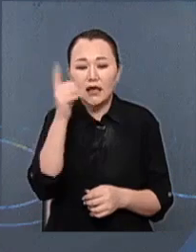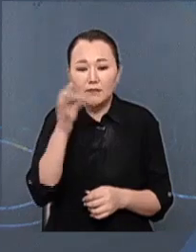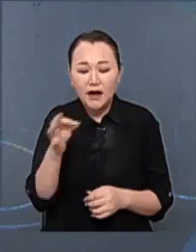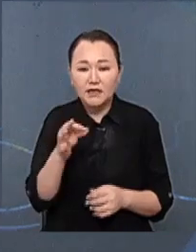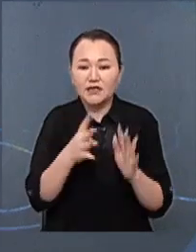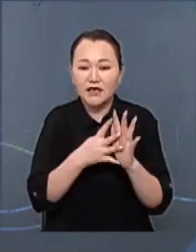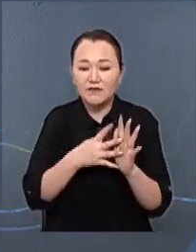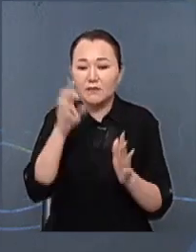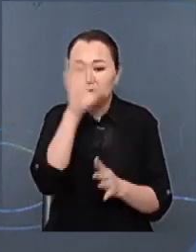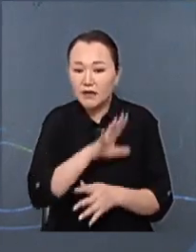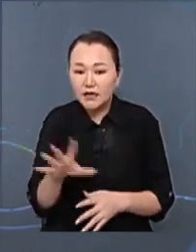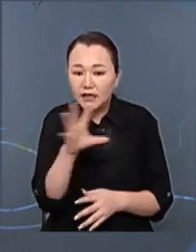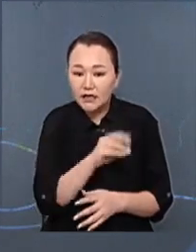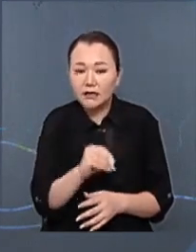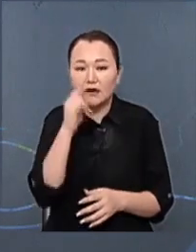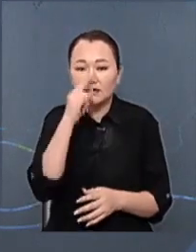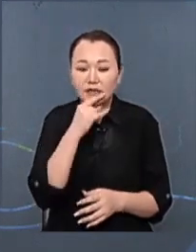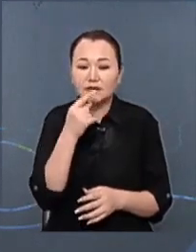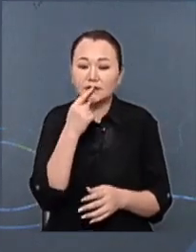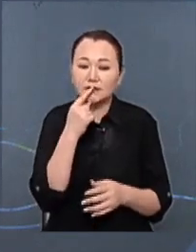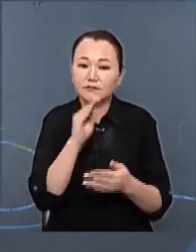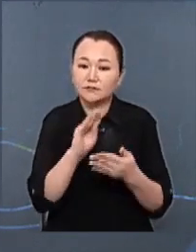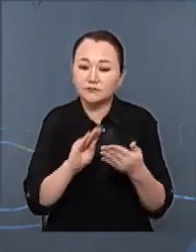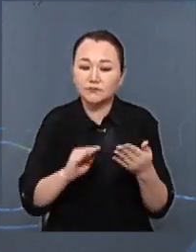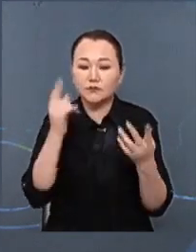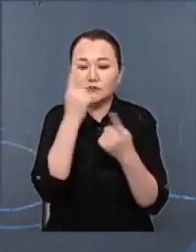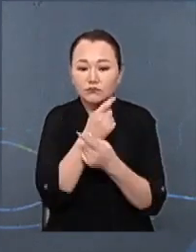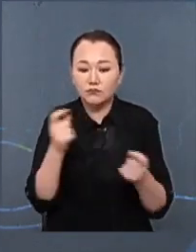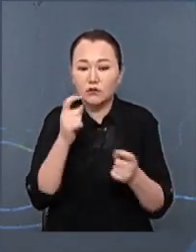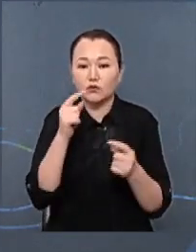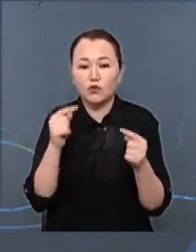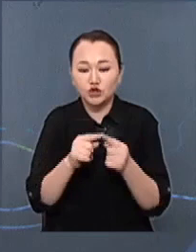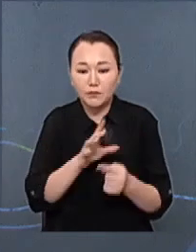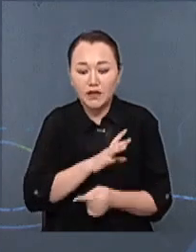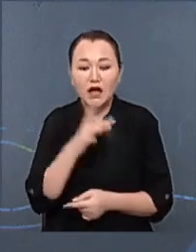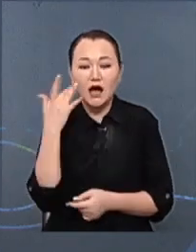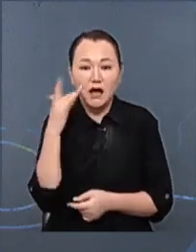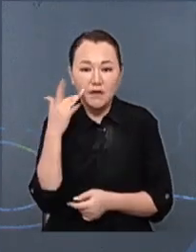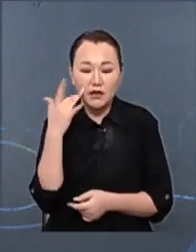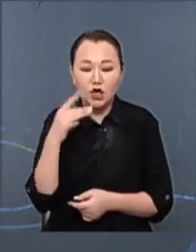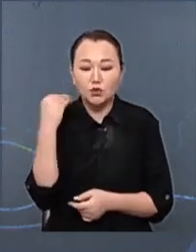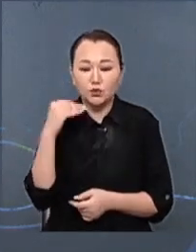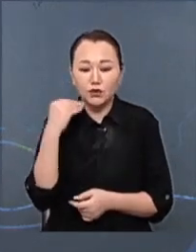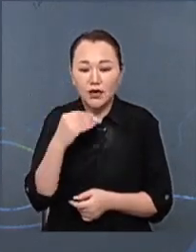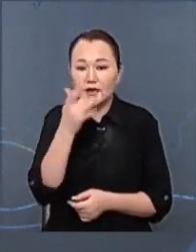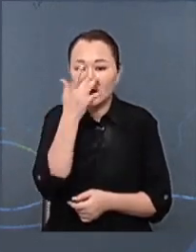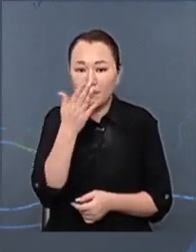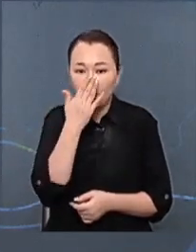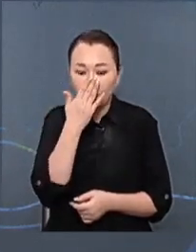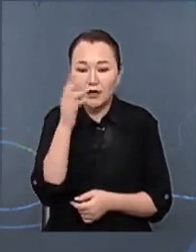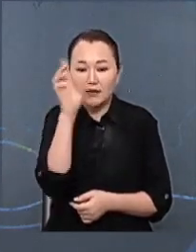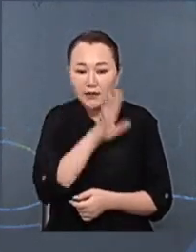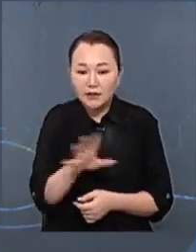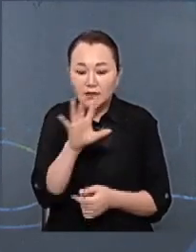9 мемлекеттің өкілдігі қазақ тілінде мәлімет жариялайтынына көз жеткізген. Ал АқШ, Түркия, Жапония